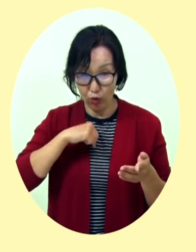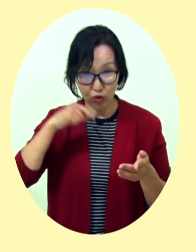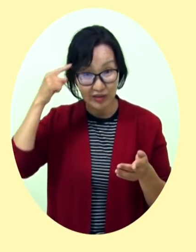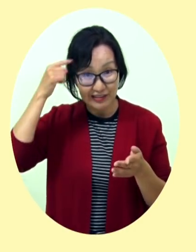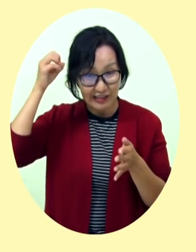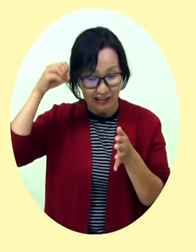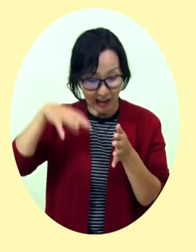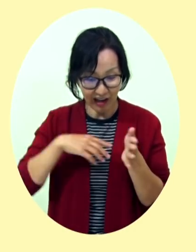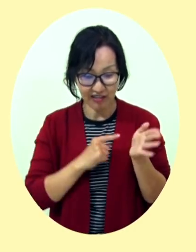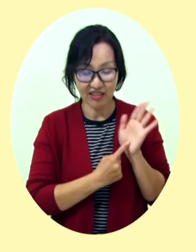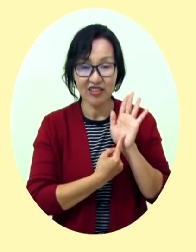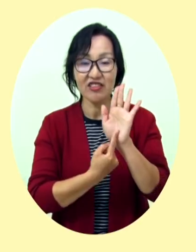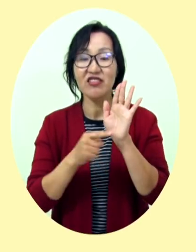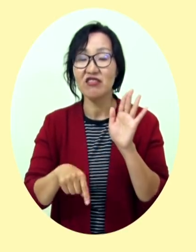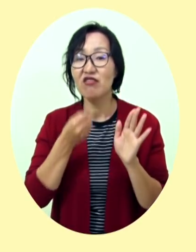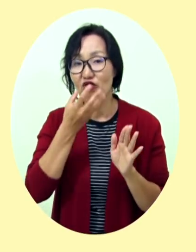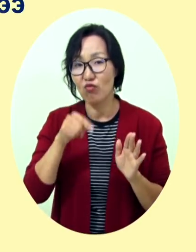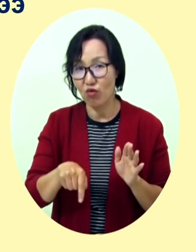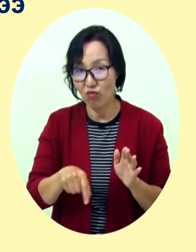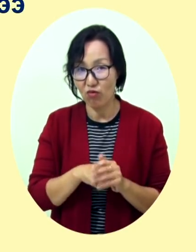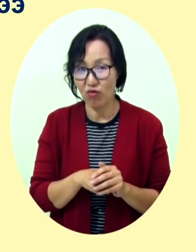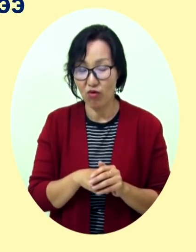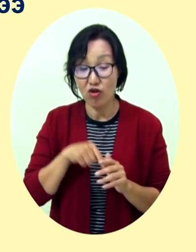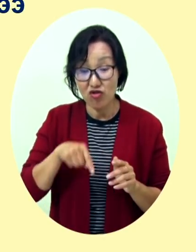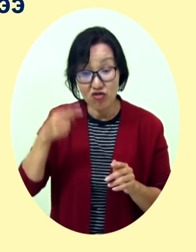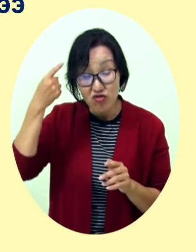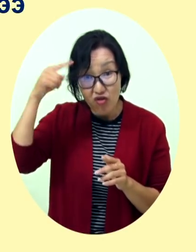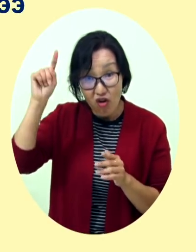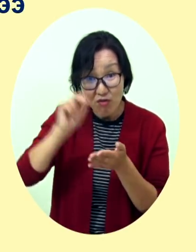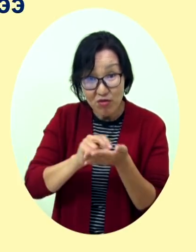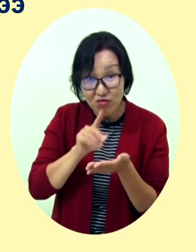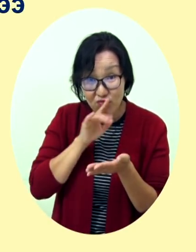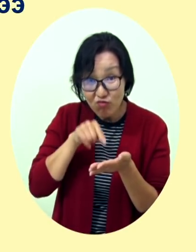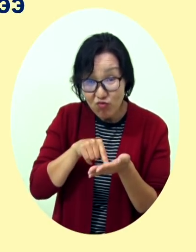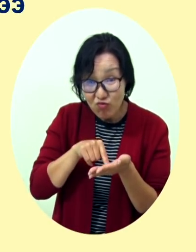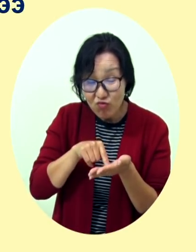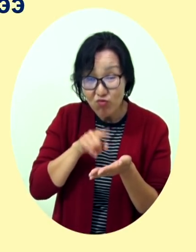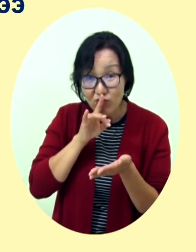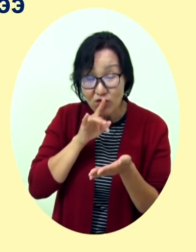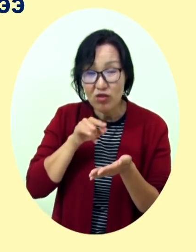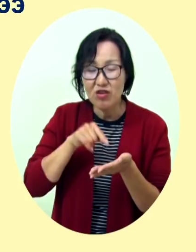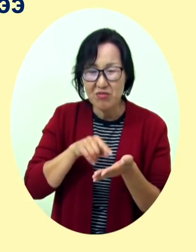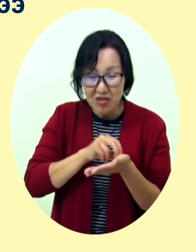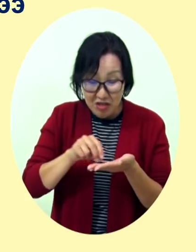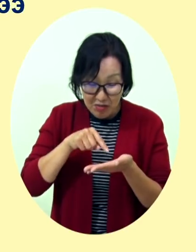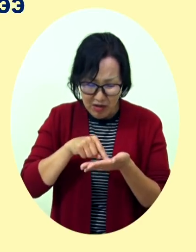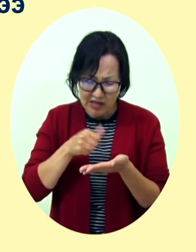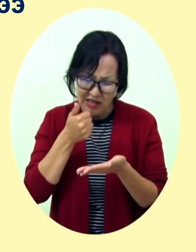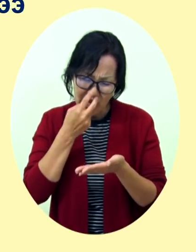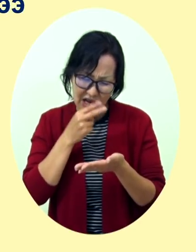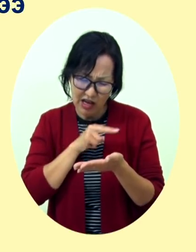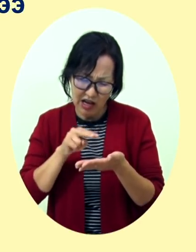бичиж илэрхийлэхийг хэлнэ. Зохион бичгийн тулд бичих гэж байгаа зүйлээ сайн